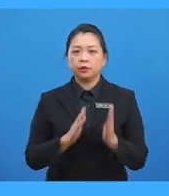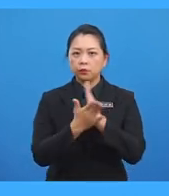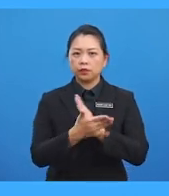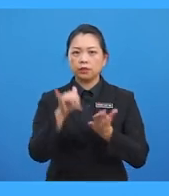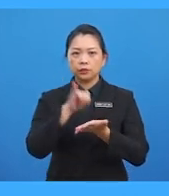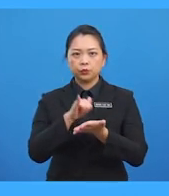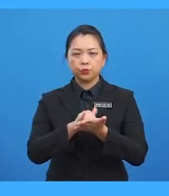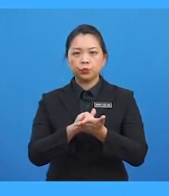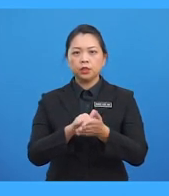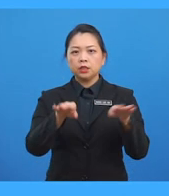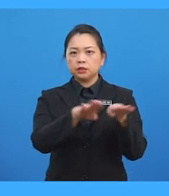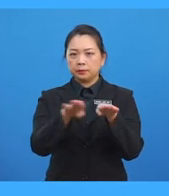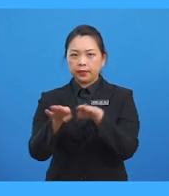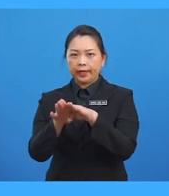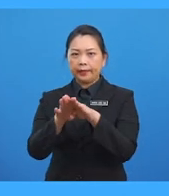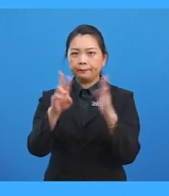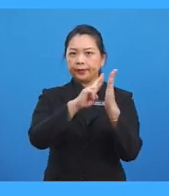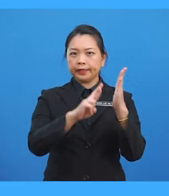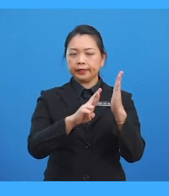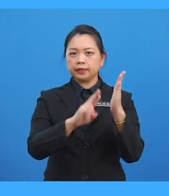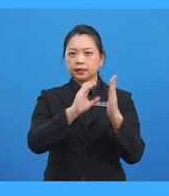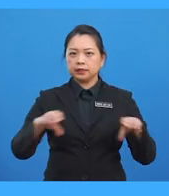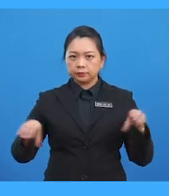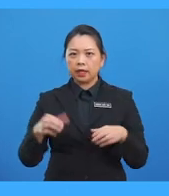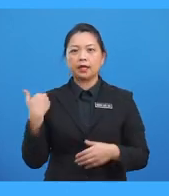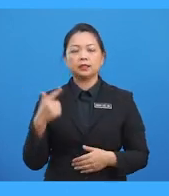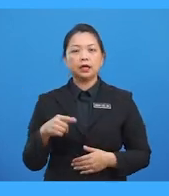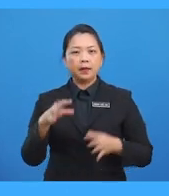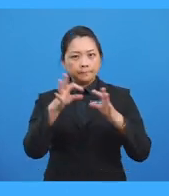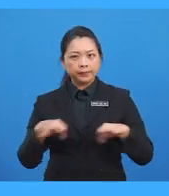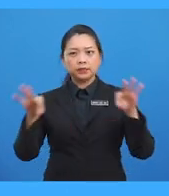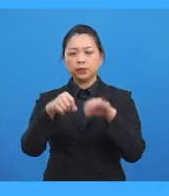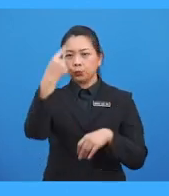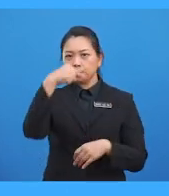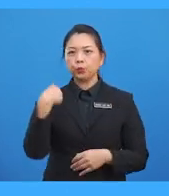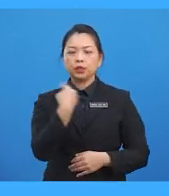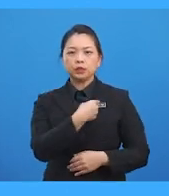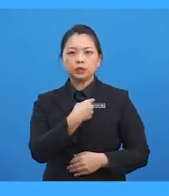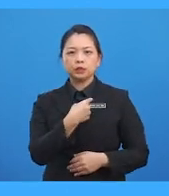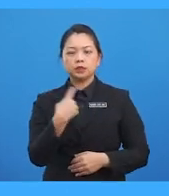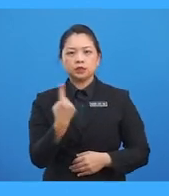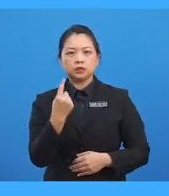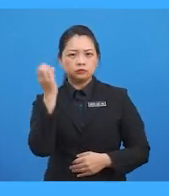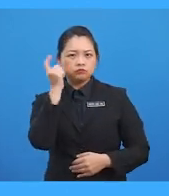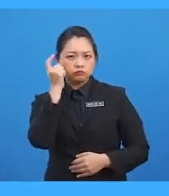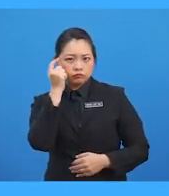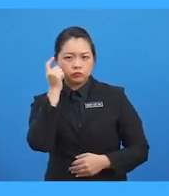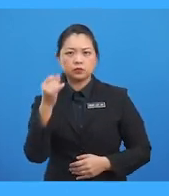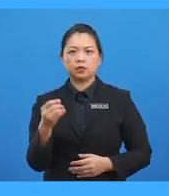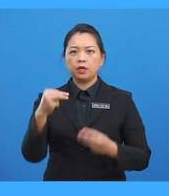Oleh itu, sebagai pereka cipta adalah penting untuk kita peka dengan isu semasa berkaitan harta